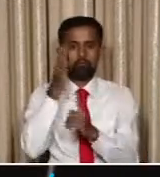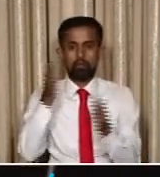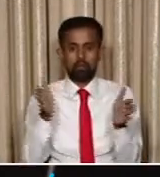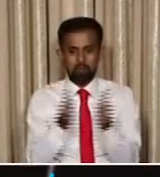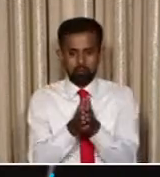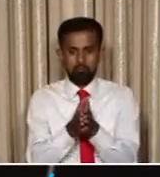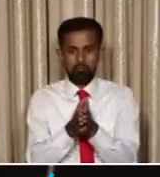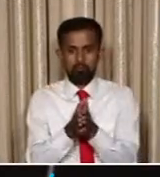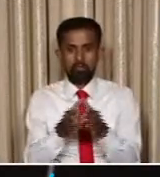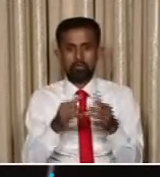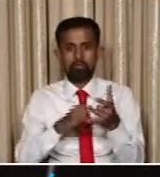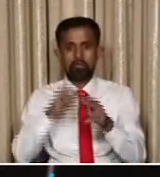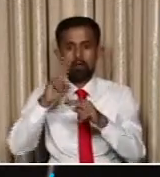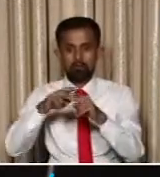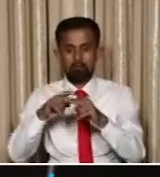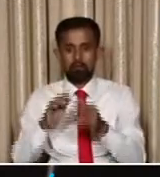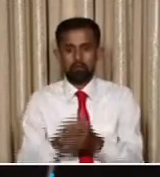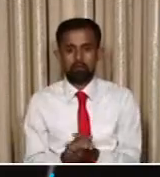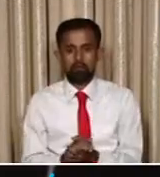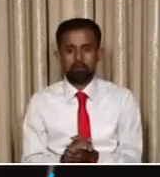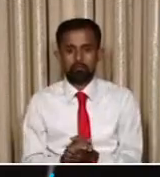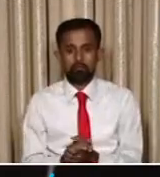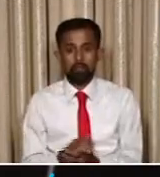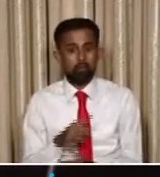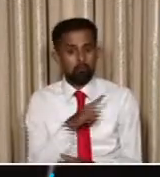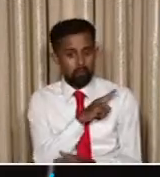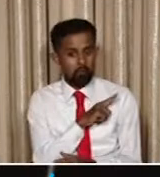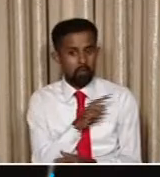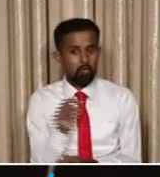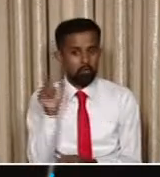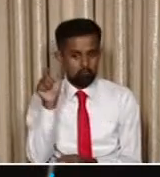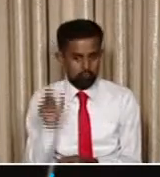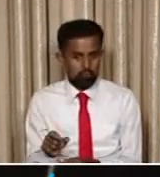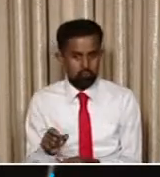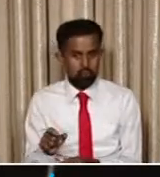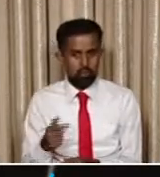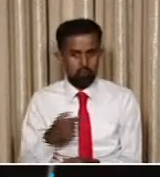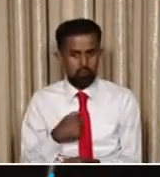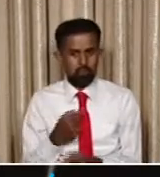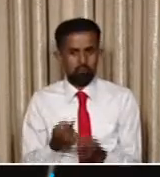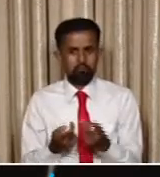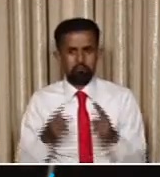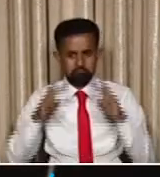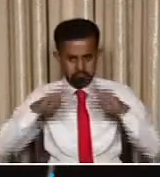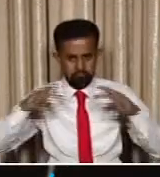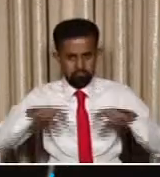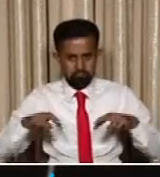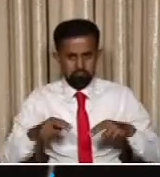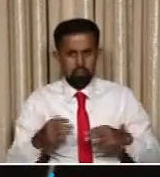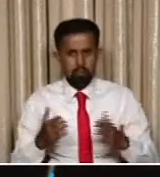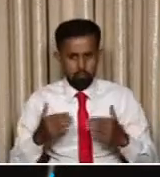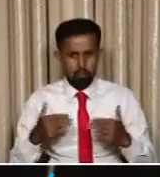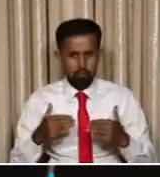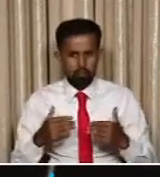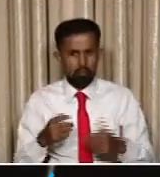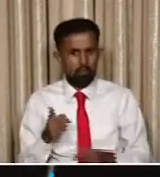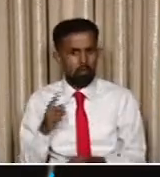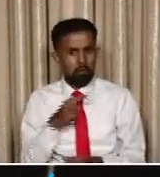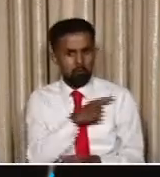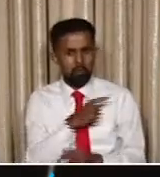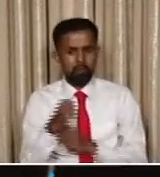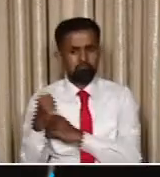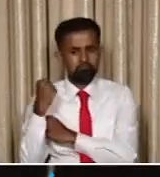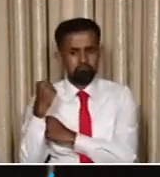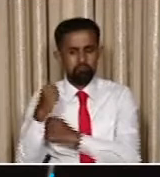ඒ කාර්ය මණ්ඩලය මෙන්න මේ පුද්ගලයා ගැන මට පරීක්ෂණයක් පවත්වන්න ඕන මෙයාට මොකද්ද තියෙන